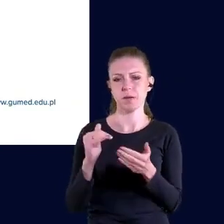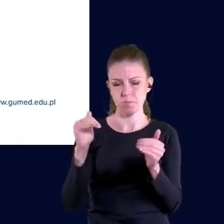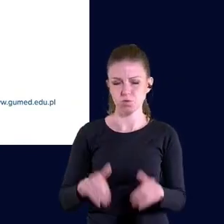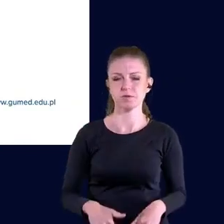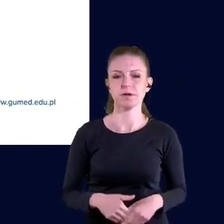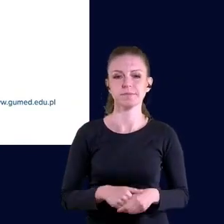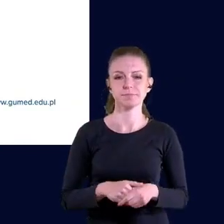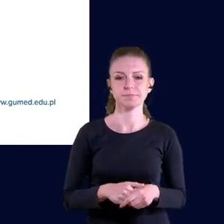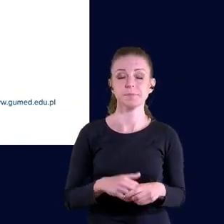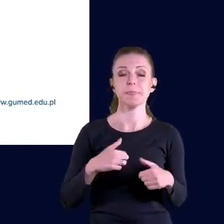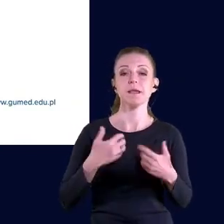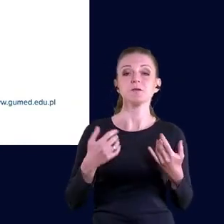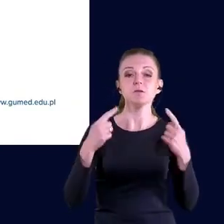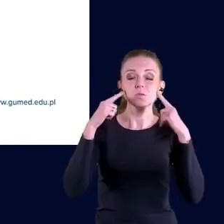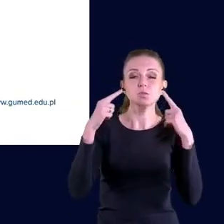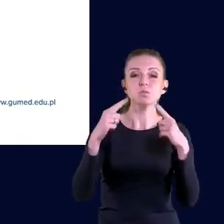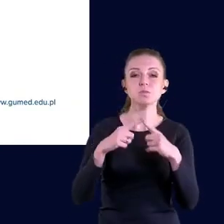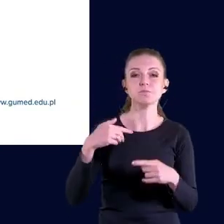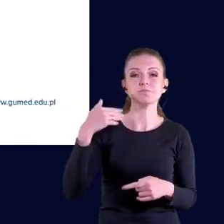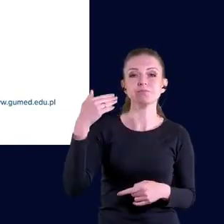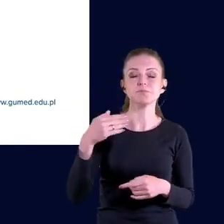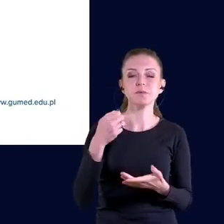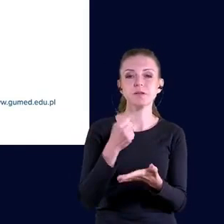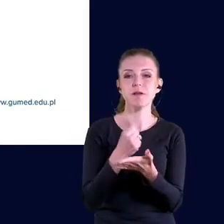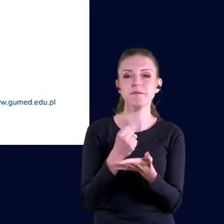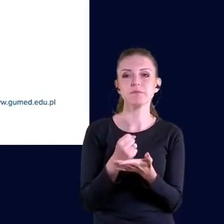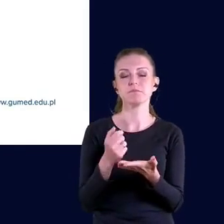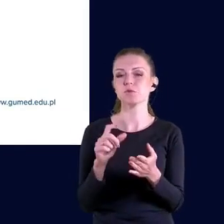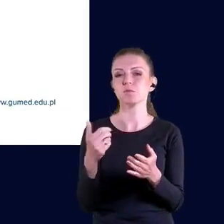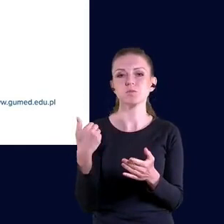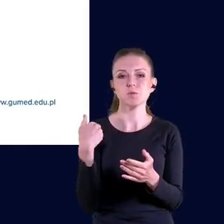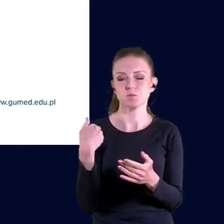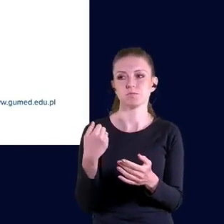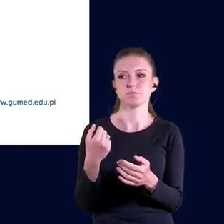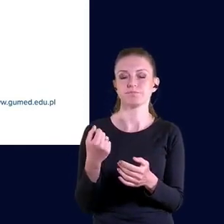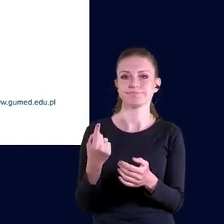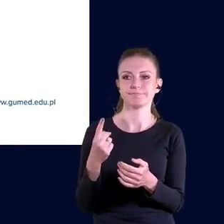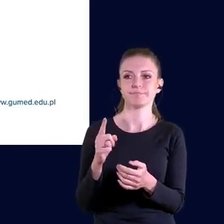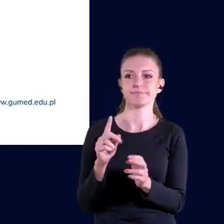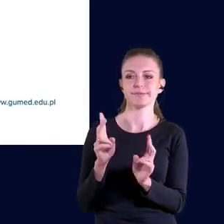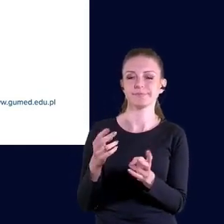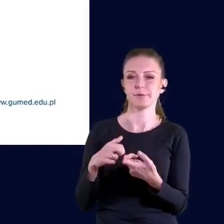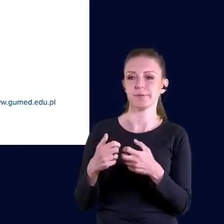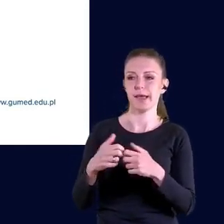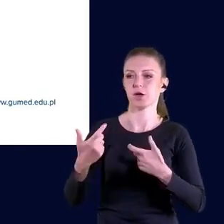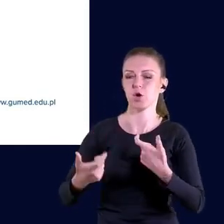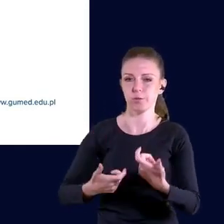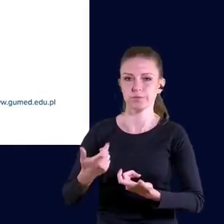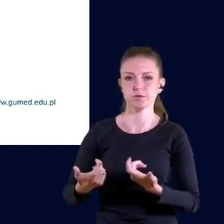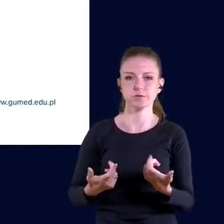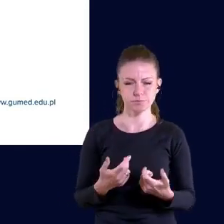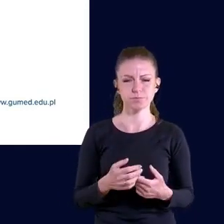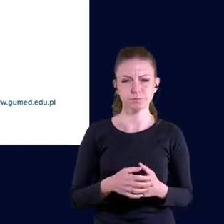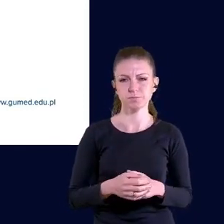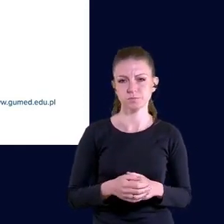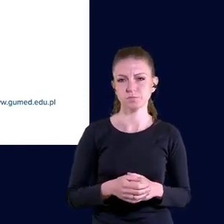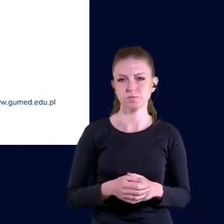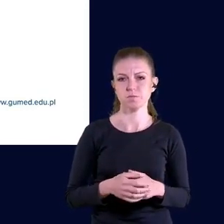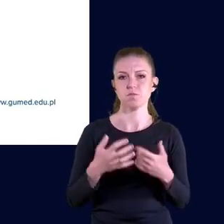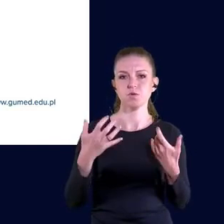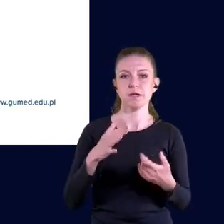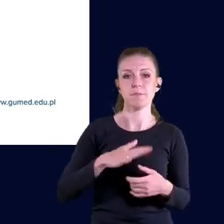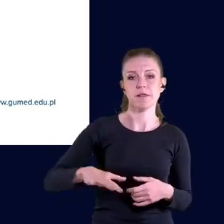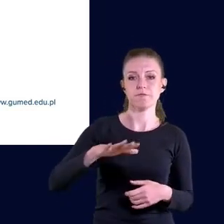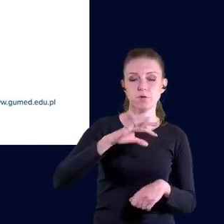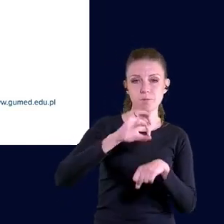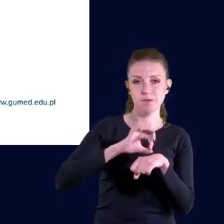natomiast się jeszcze bardziej skupić na pewnych kwestiach praktycznych które pojawiły się podczas pracy podczas stosowania platformy do